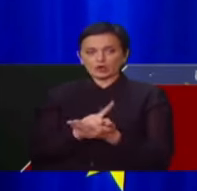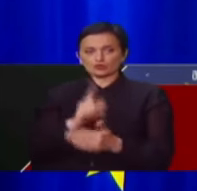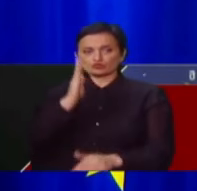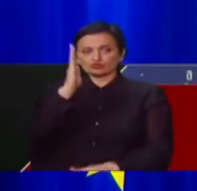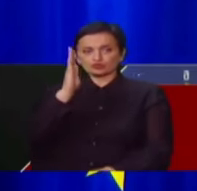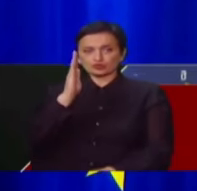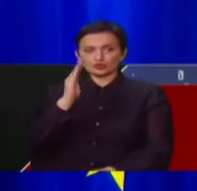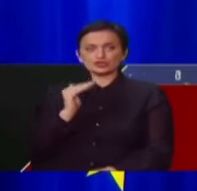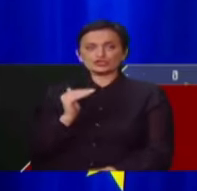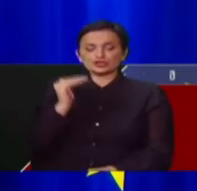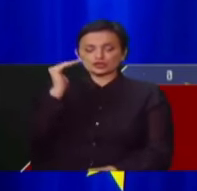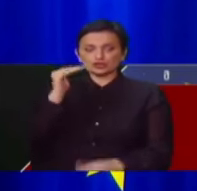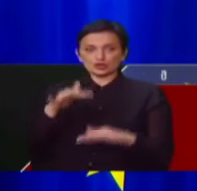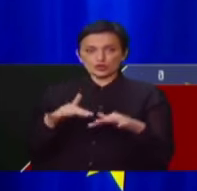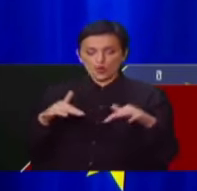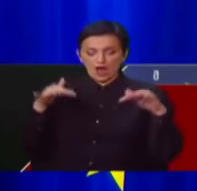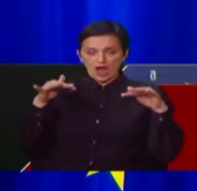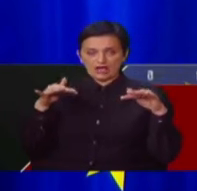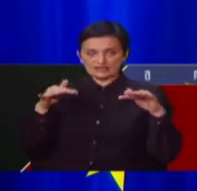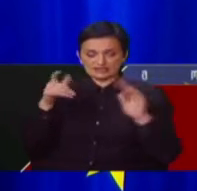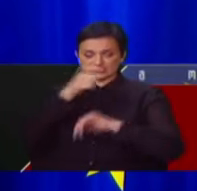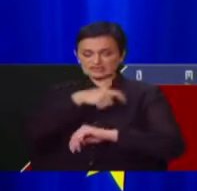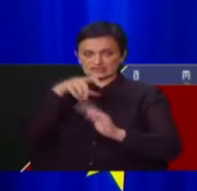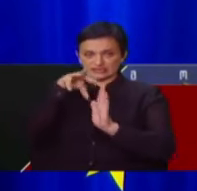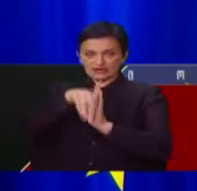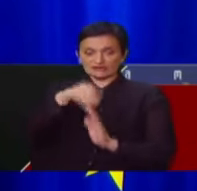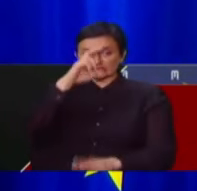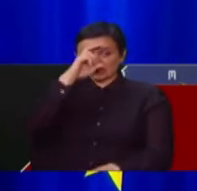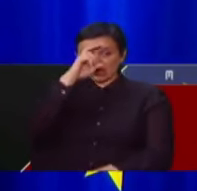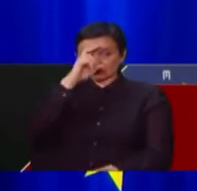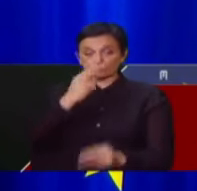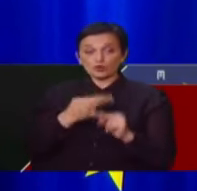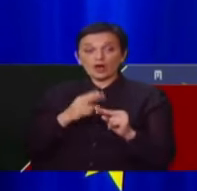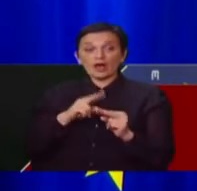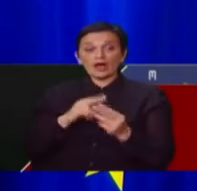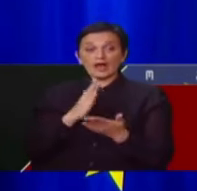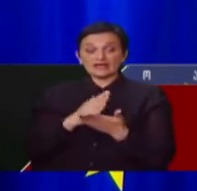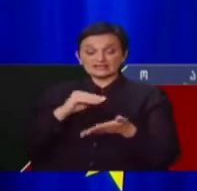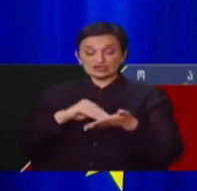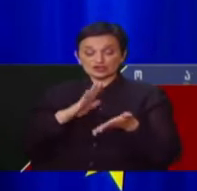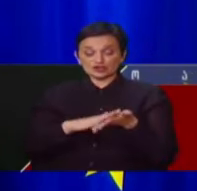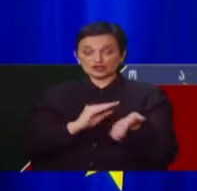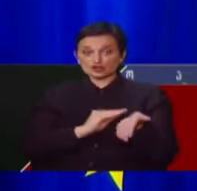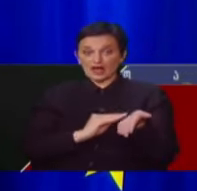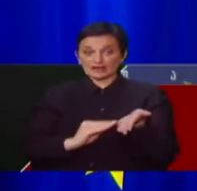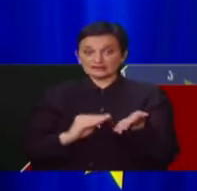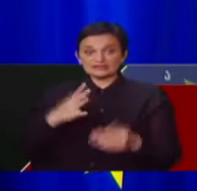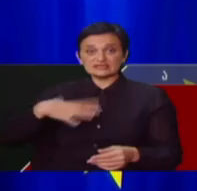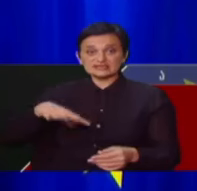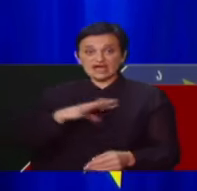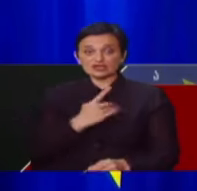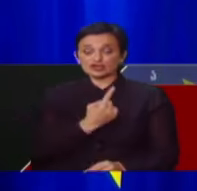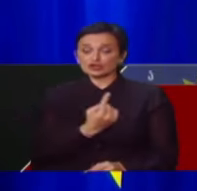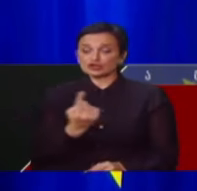გახდება ჩრდილოატლანტიკური ალიანსის წევრი სახელმწიფო. ეს არის ის ჩანაწერი, რომელიც საქართველოს